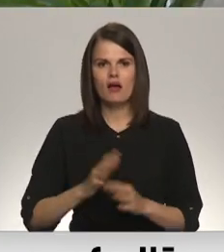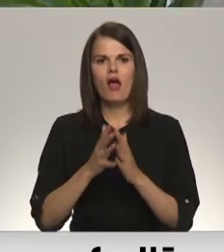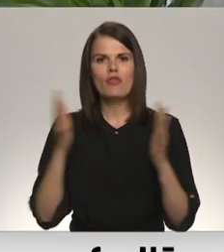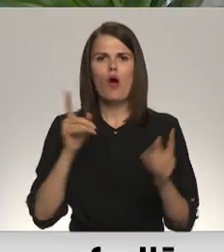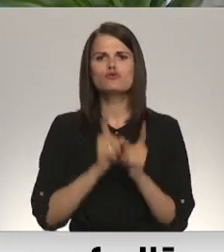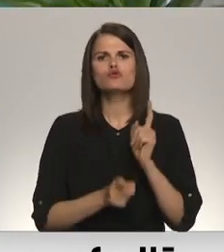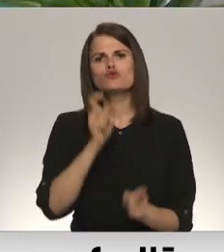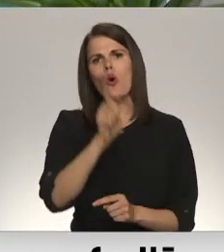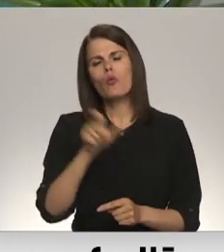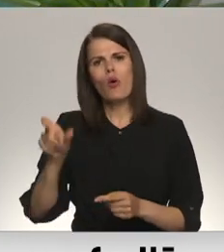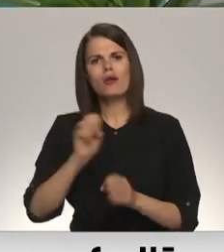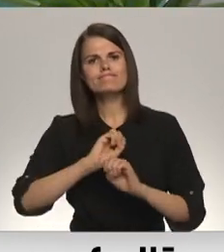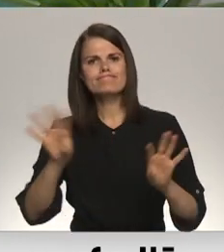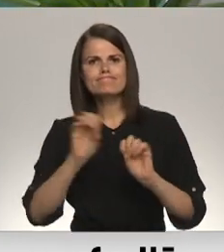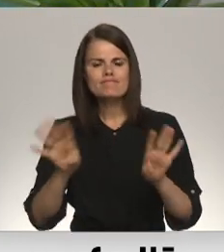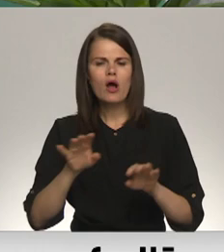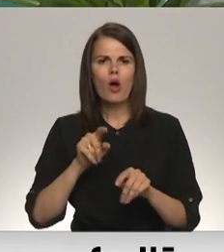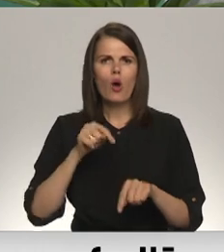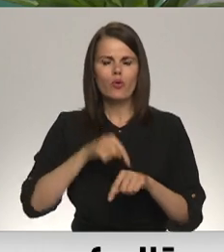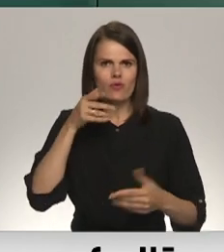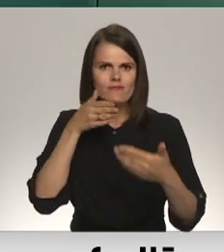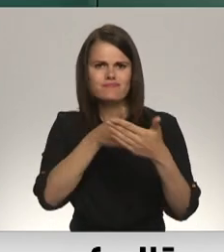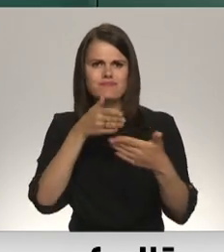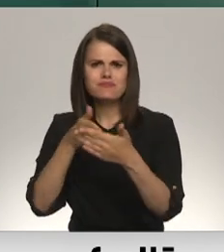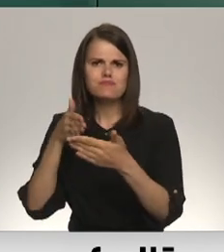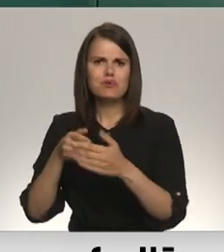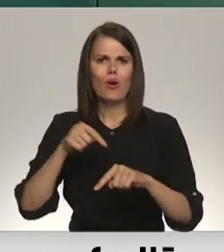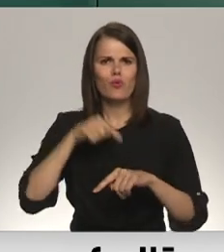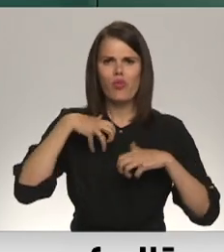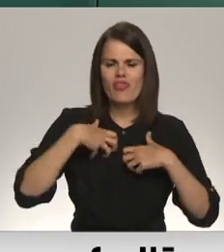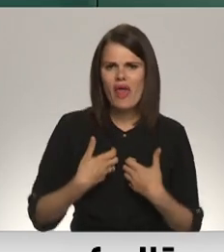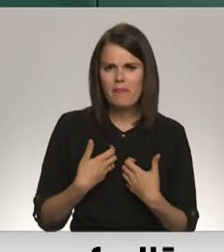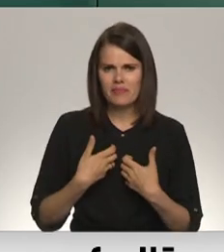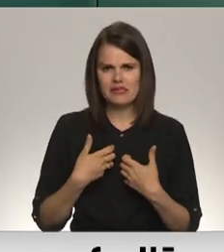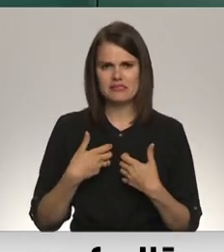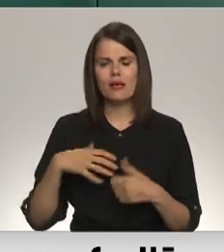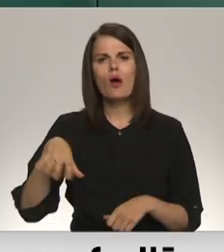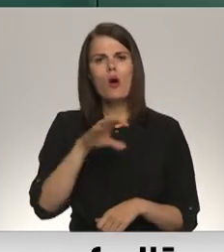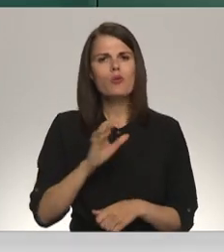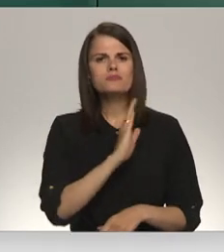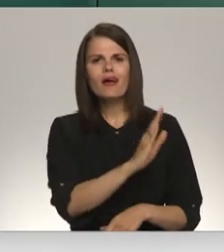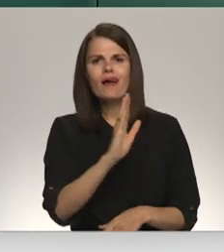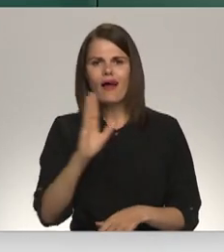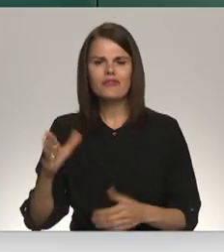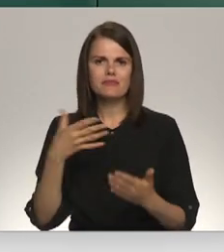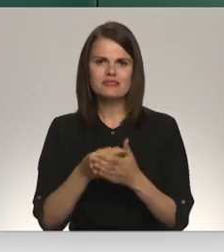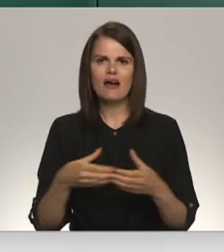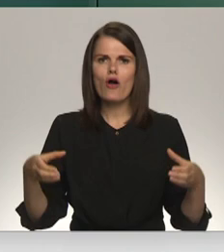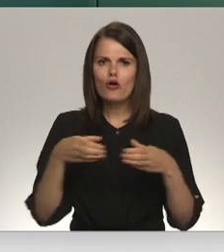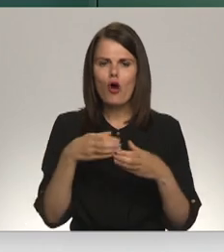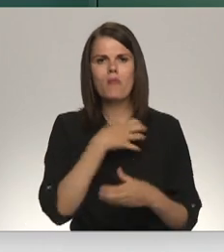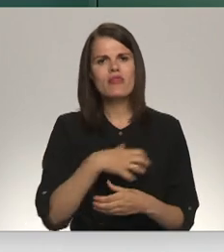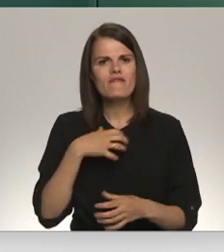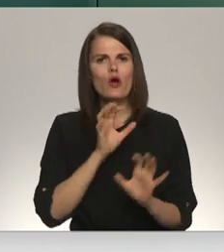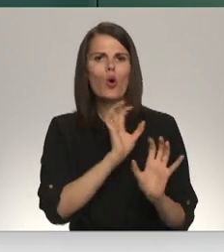anketās stāstījuši par bezizejas un depresijas sajūtām. Mums katram savā komandā ir ļoti, ļoti tajā mikroklimatā